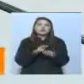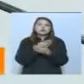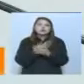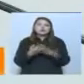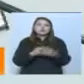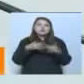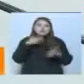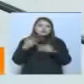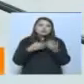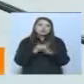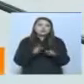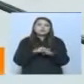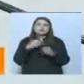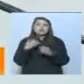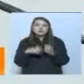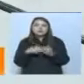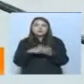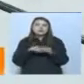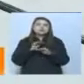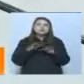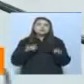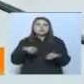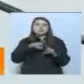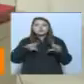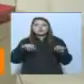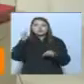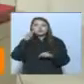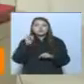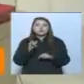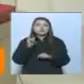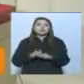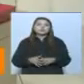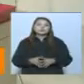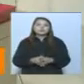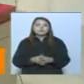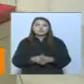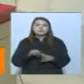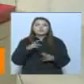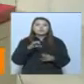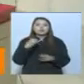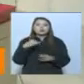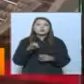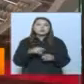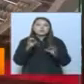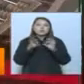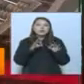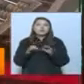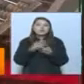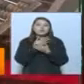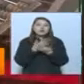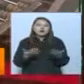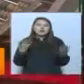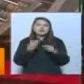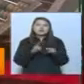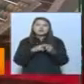всех исследователей в сфере нумизматики, школьников и студентов. Фонд музея содержит свыше 1000 монет, более 400